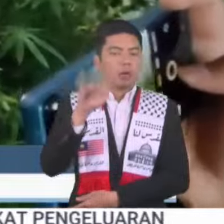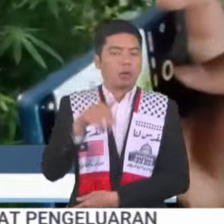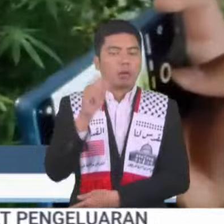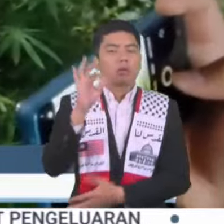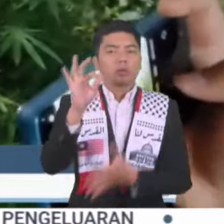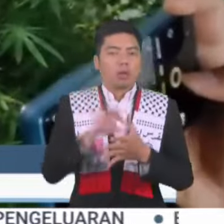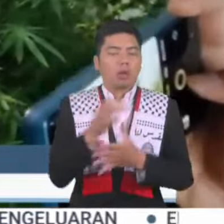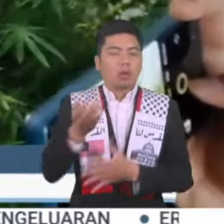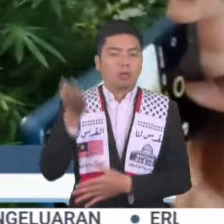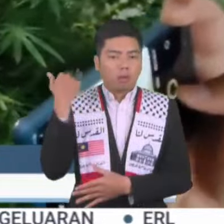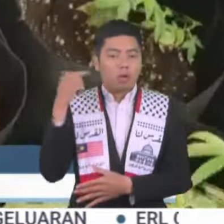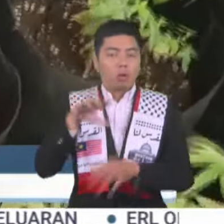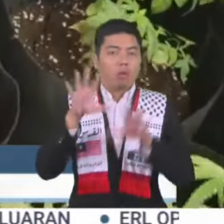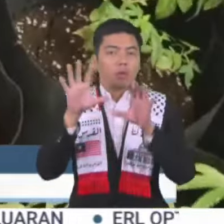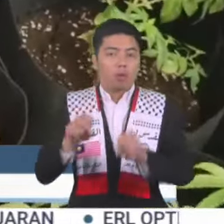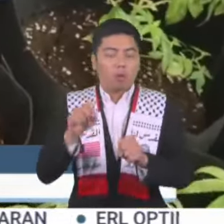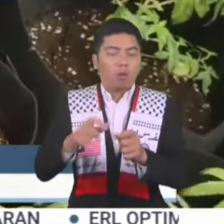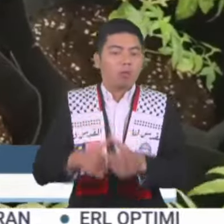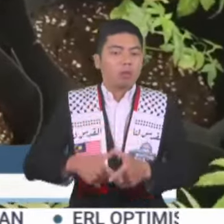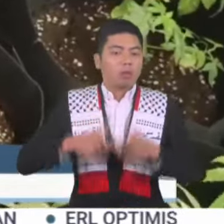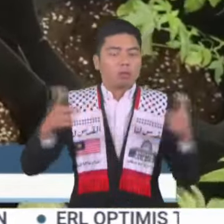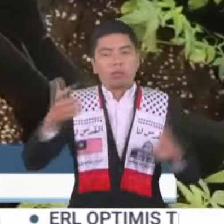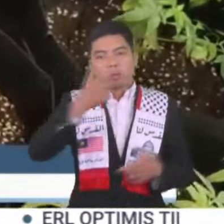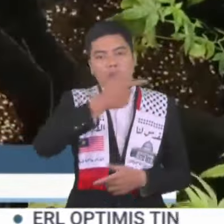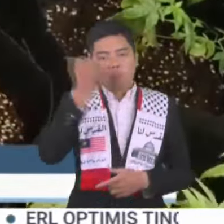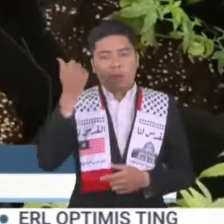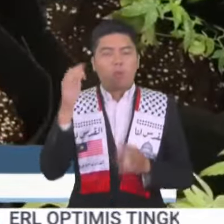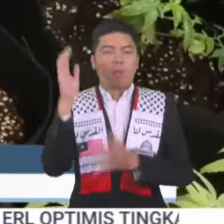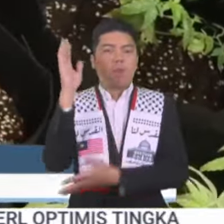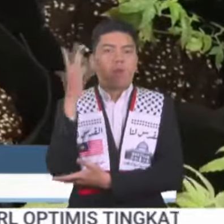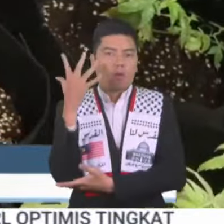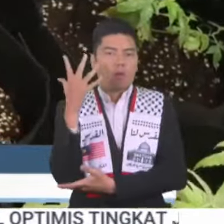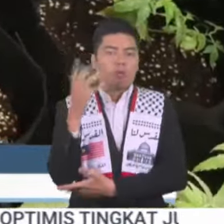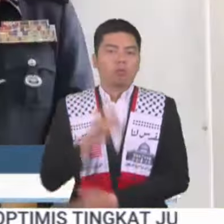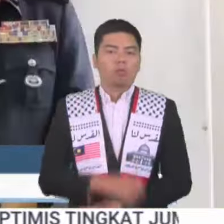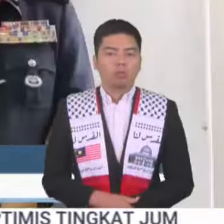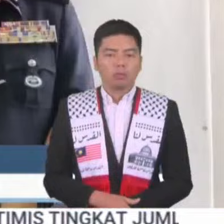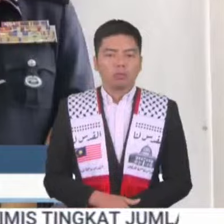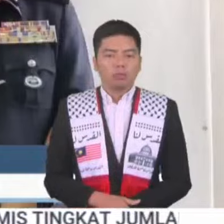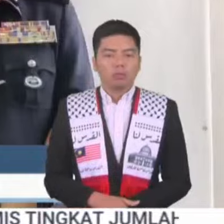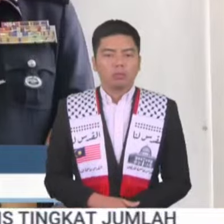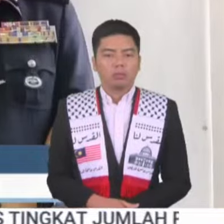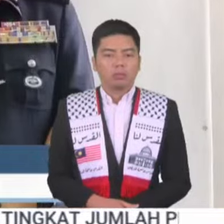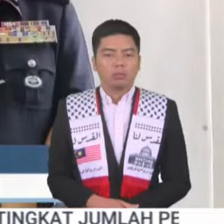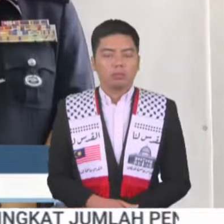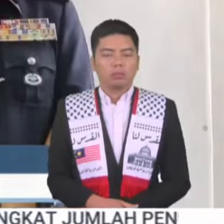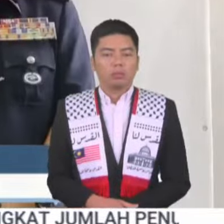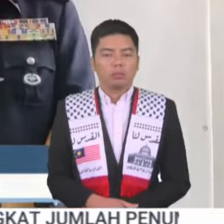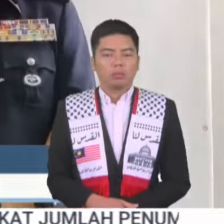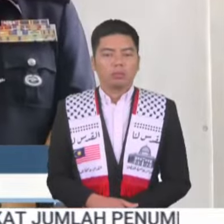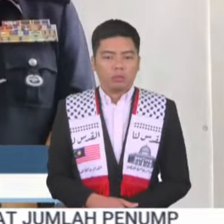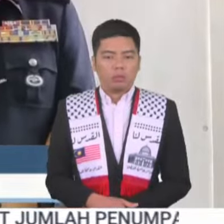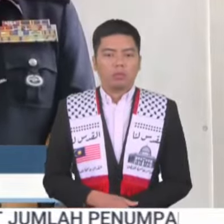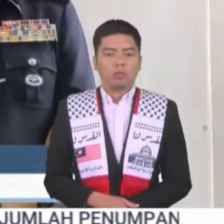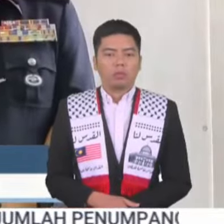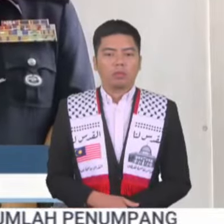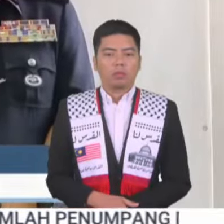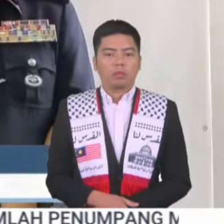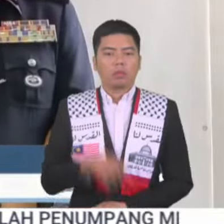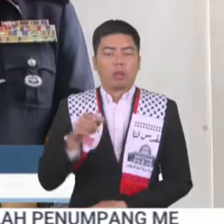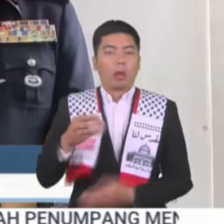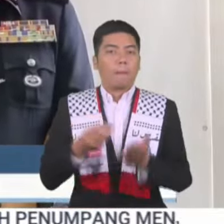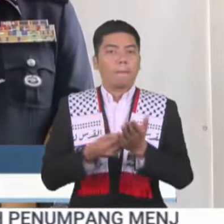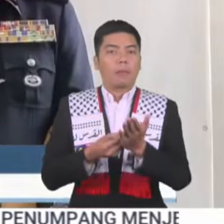itu merupakan yang terbesar di Sarawak tahun ini membabitkan pokok ganja. Modus operandi, suspek membeli bunuh